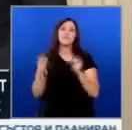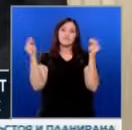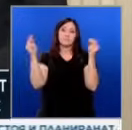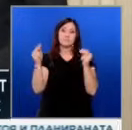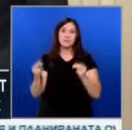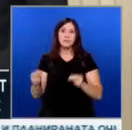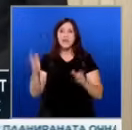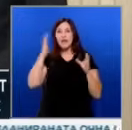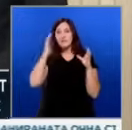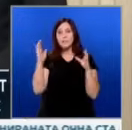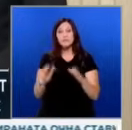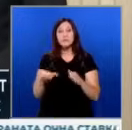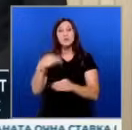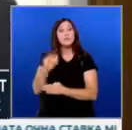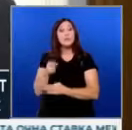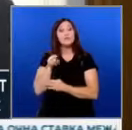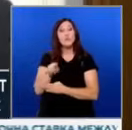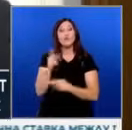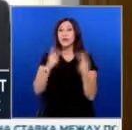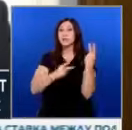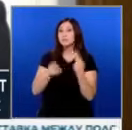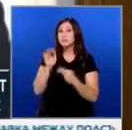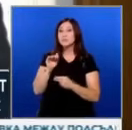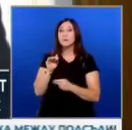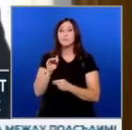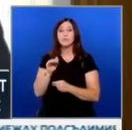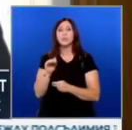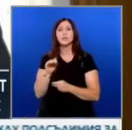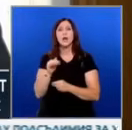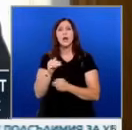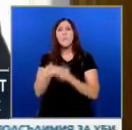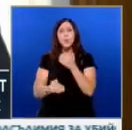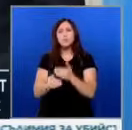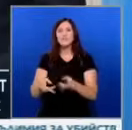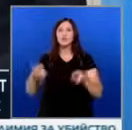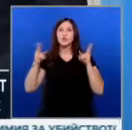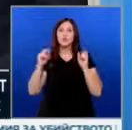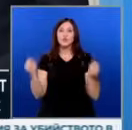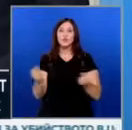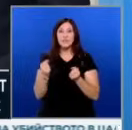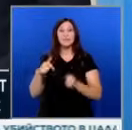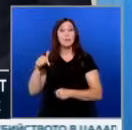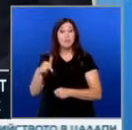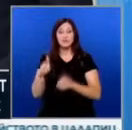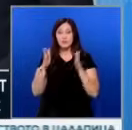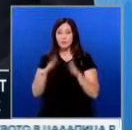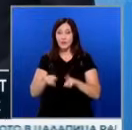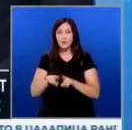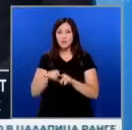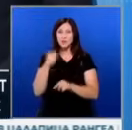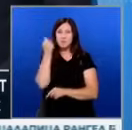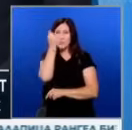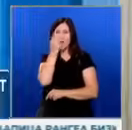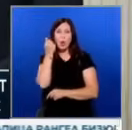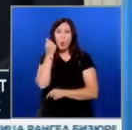правителството и след това, разбира се, да бъдат последвани от решителни действия. Главчев определи като